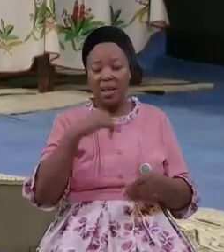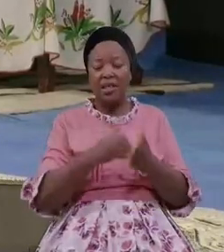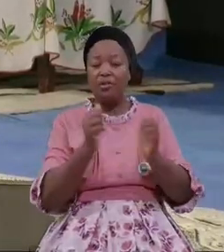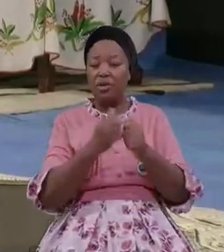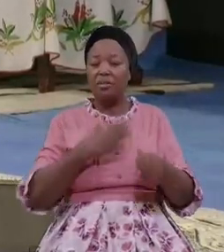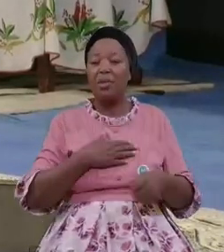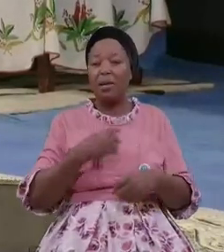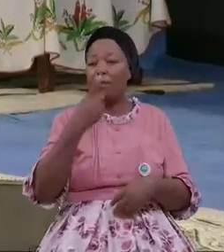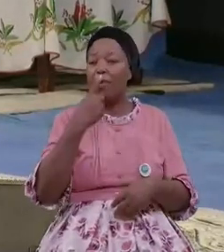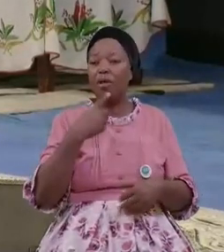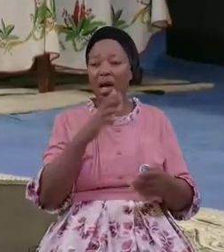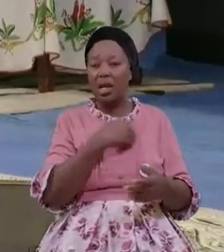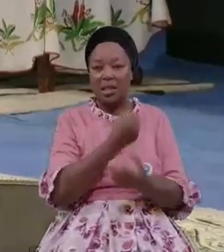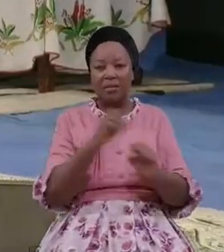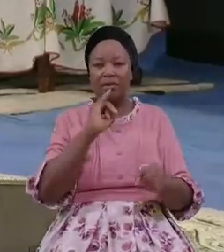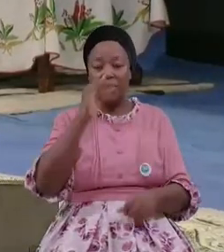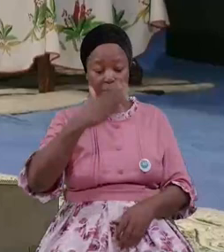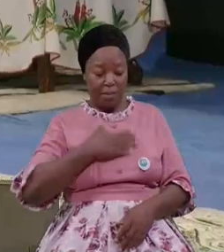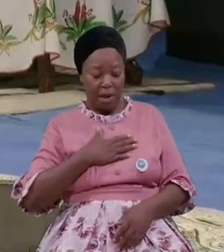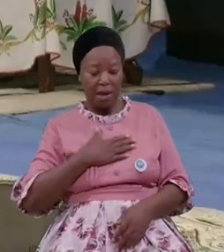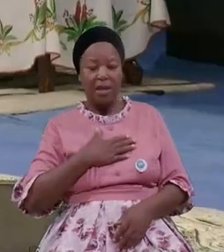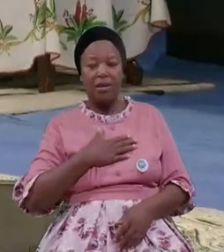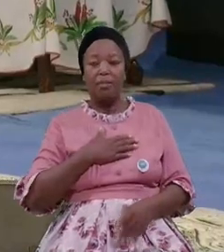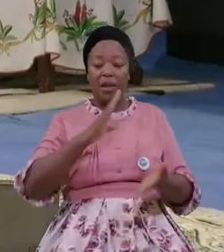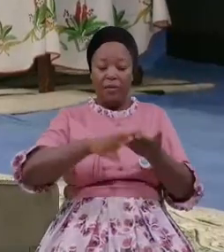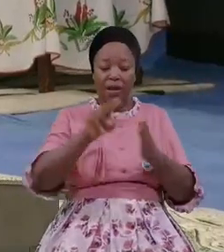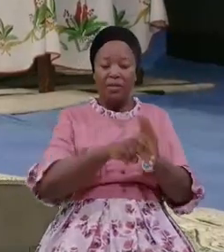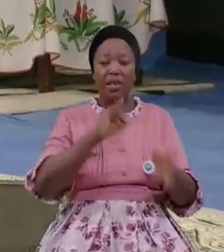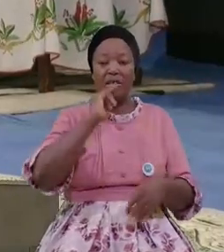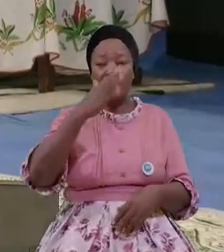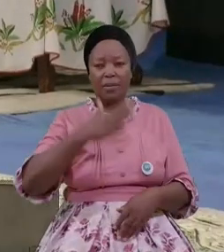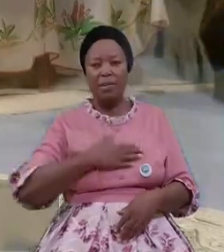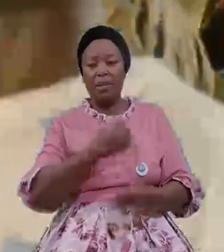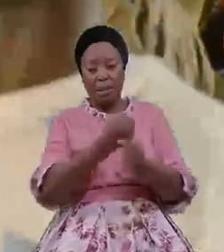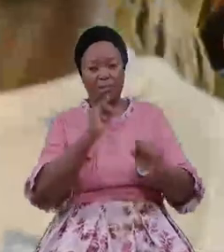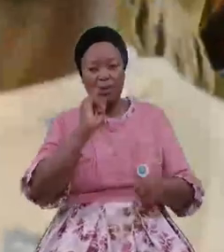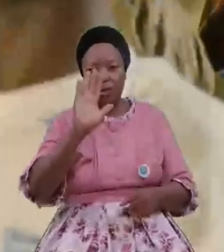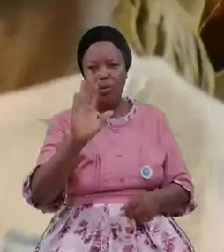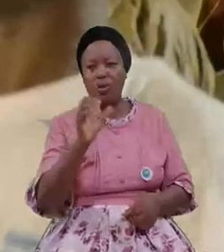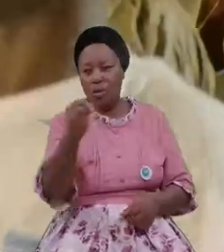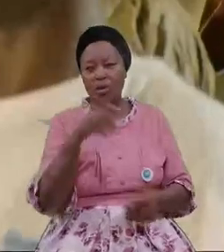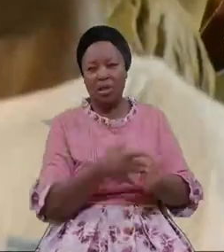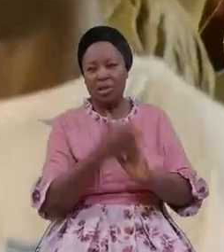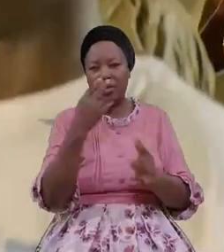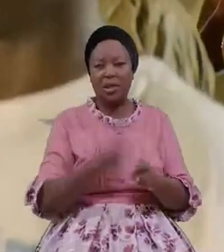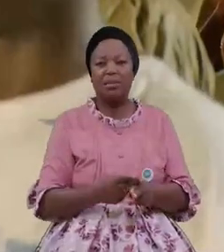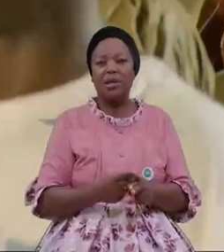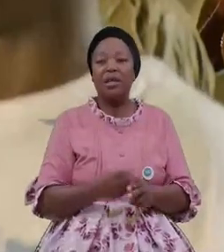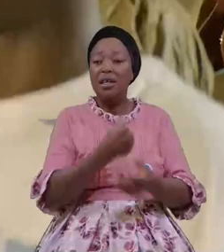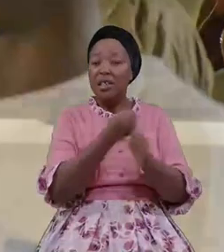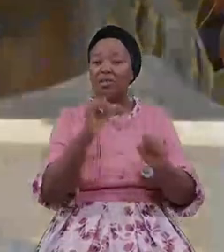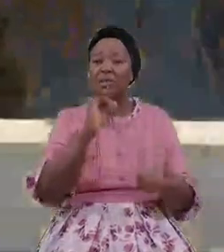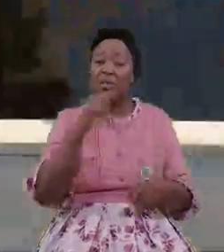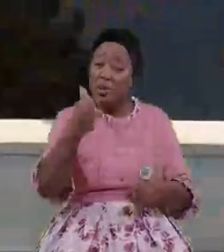est pour moi la rédemption est pour moi le salut est pour vous quelqu'un